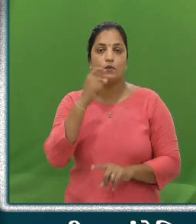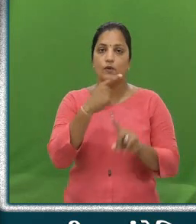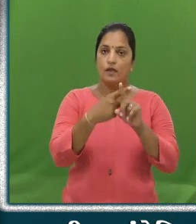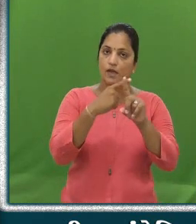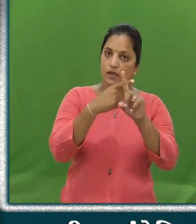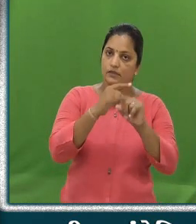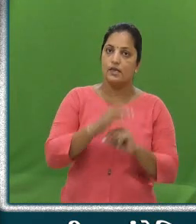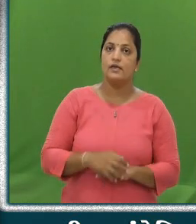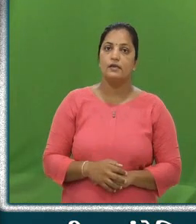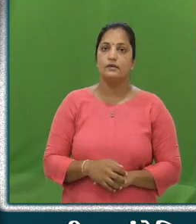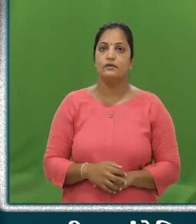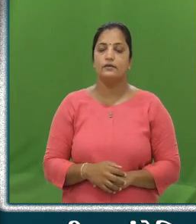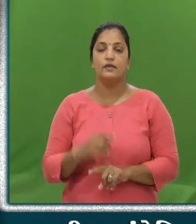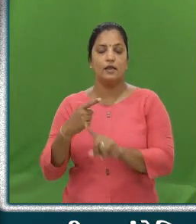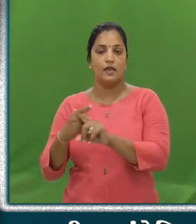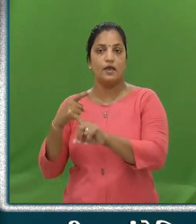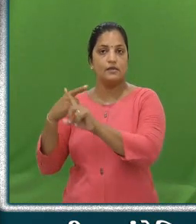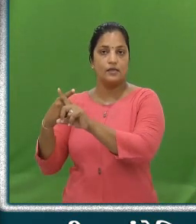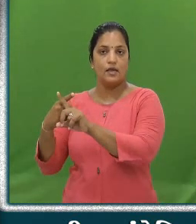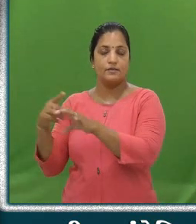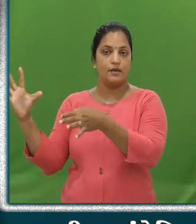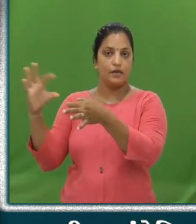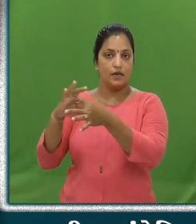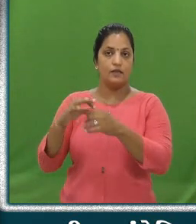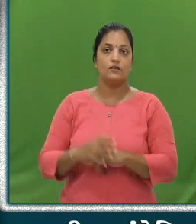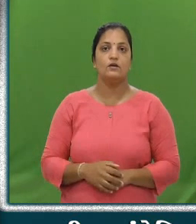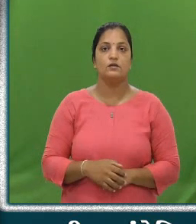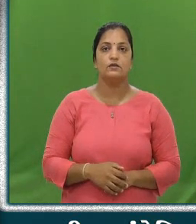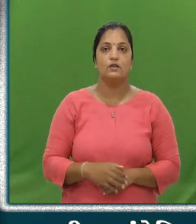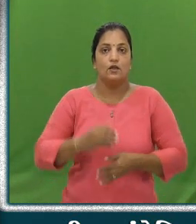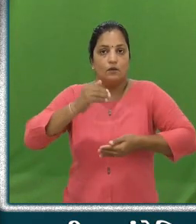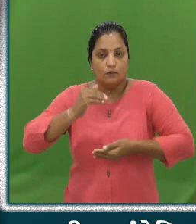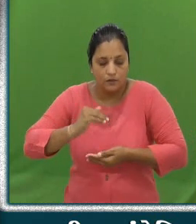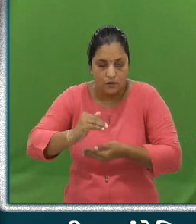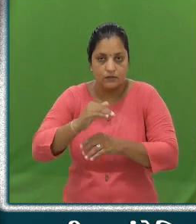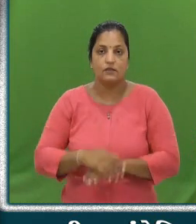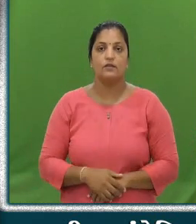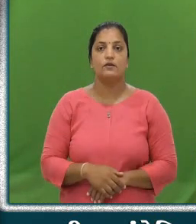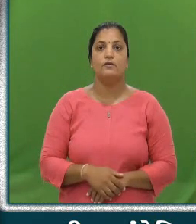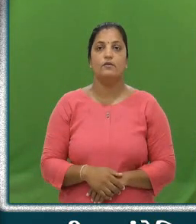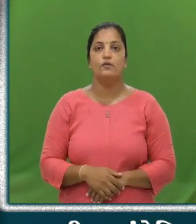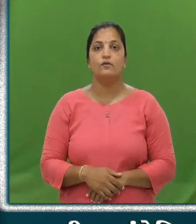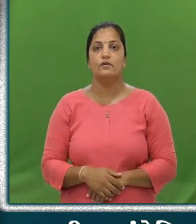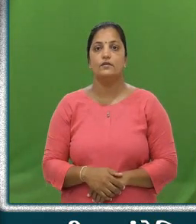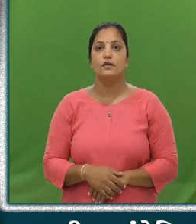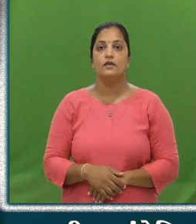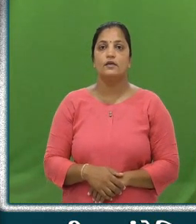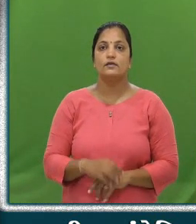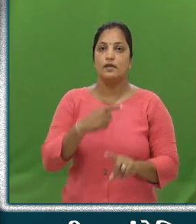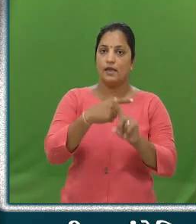એક્સ રંગસૂત્ર સાથે સ્ત્રીના એક્સ રંગસૂત્ર જોડાશે તો જે સંતતિ બનશે તે કઈ સંતતિ